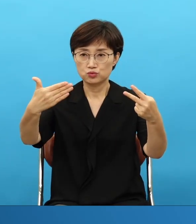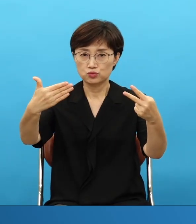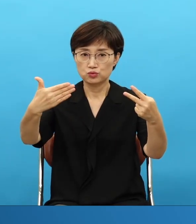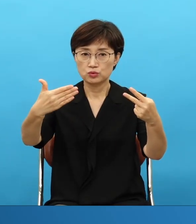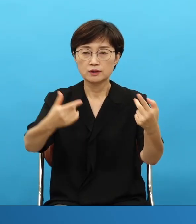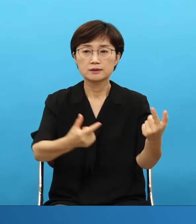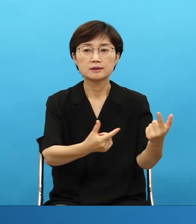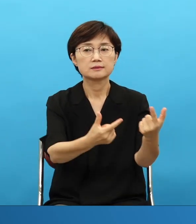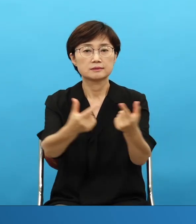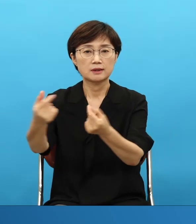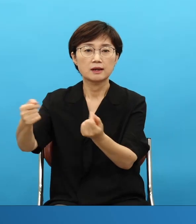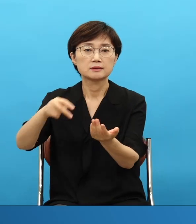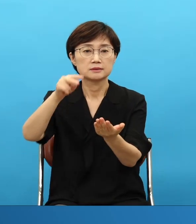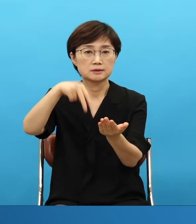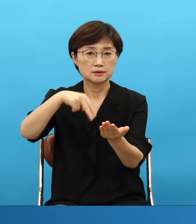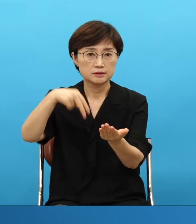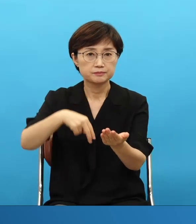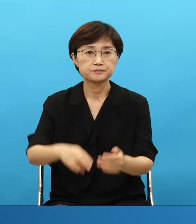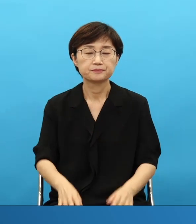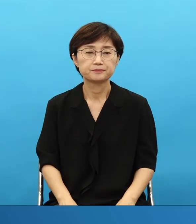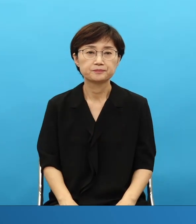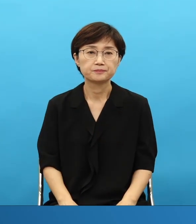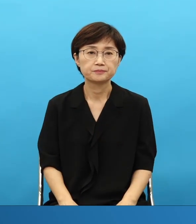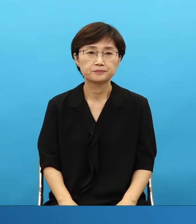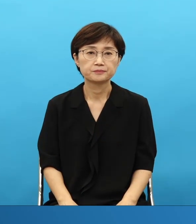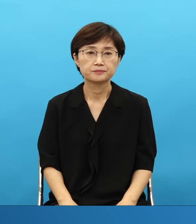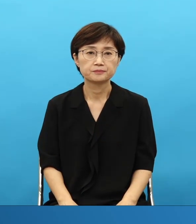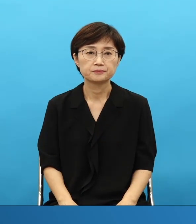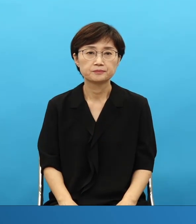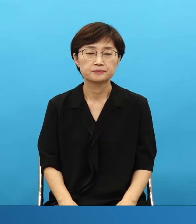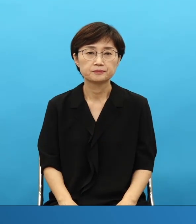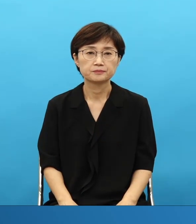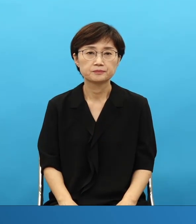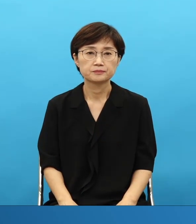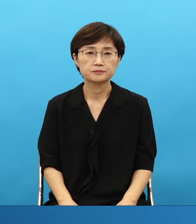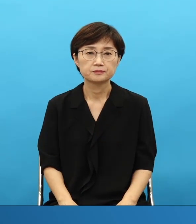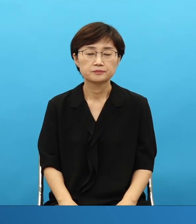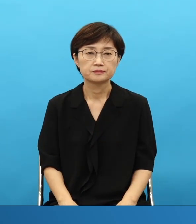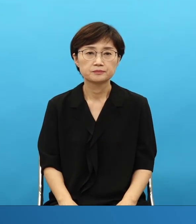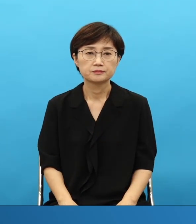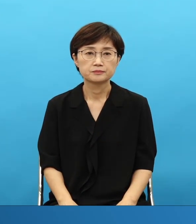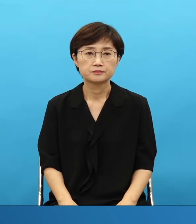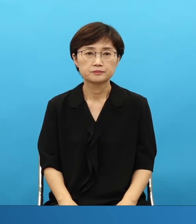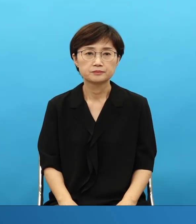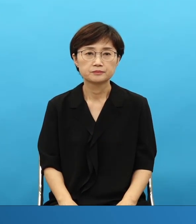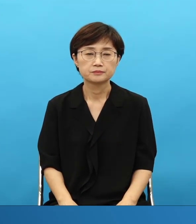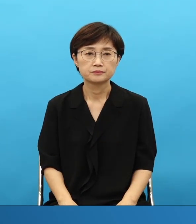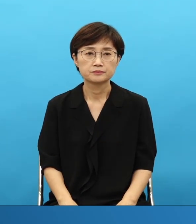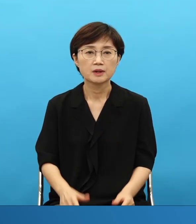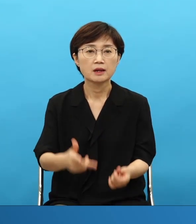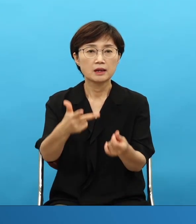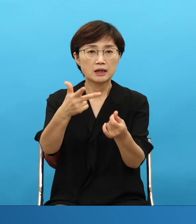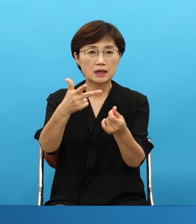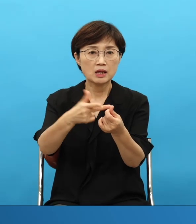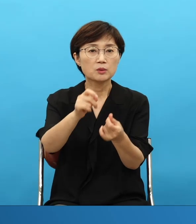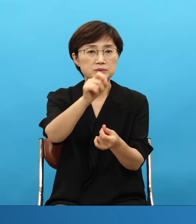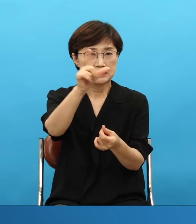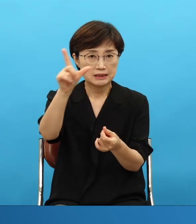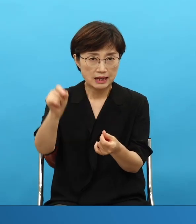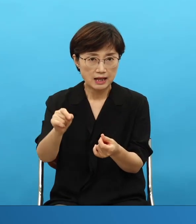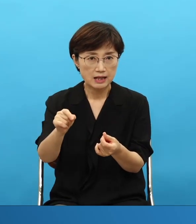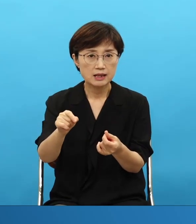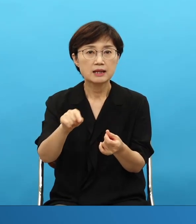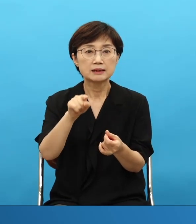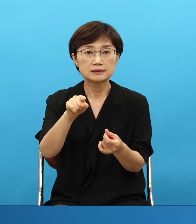of God which will be fulfilled is Haggai chapter 2 verse 1 through 9. Let's read it all together in one voice. 일곱째